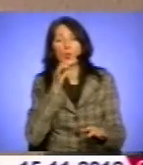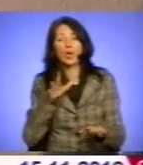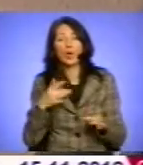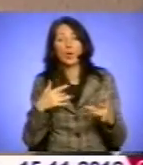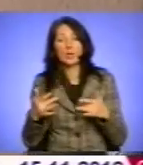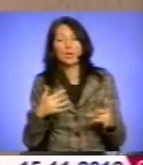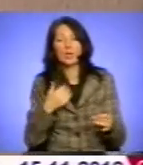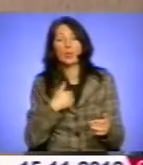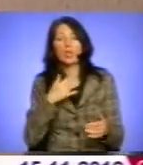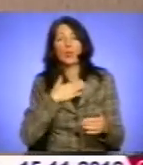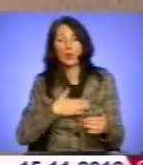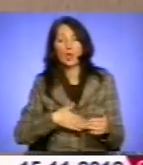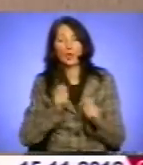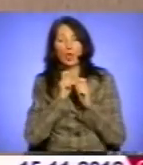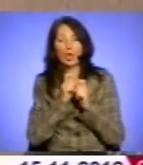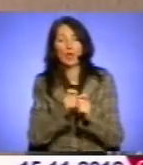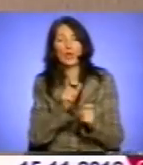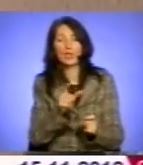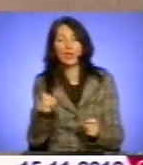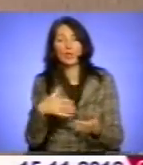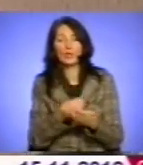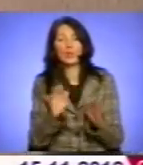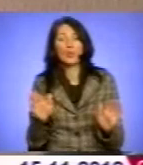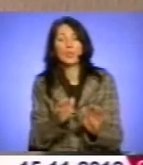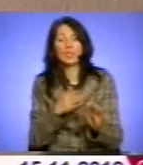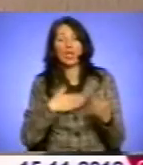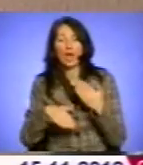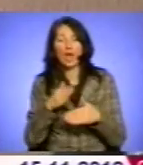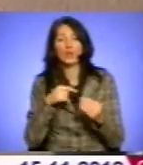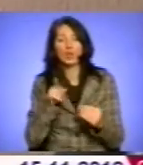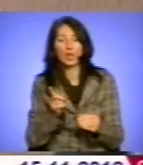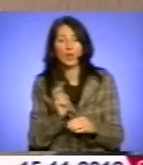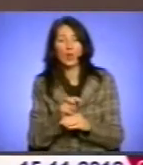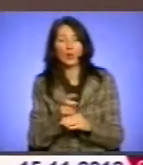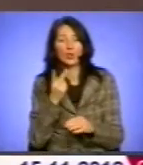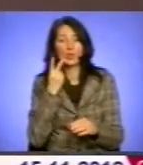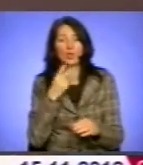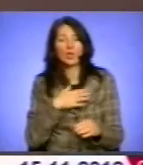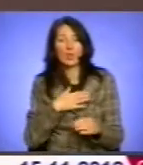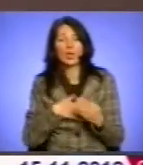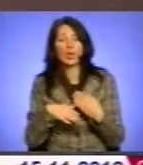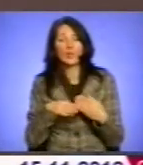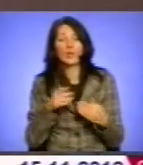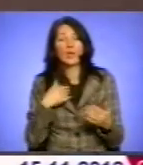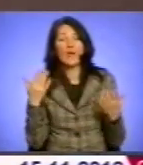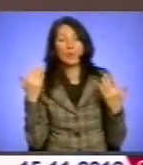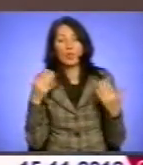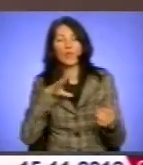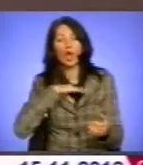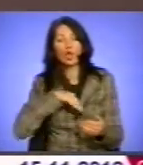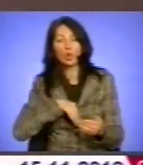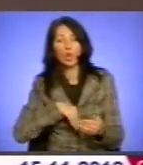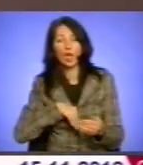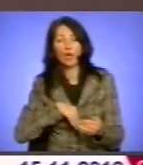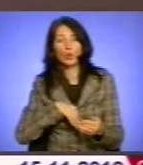І мені приємно дарувати людям свої пісні, радувати їх. Приходжу завжди залюбки. Я відпочиваю і душею, і